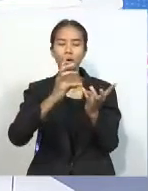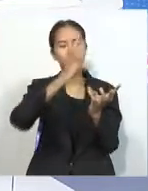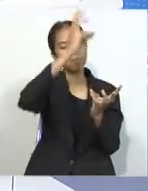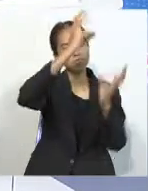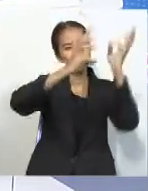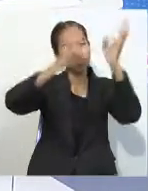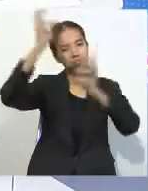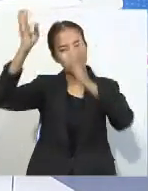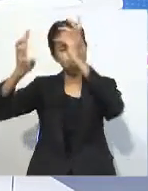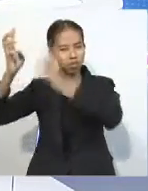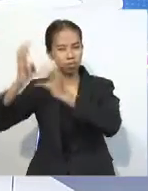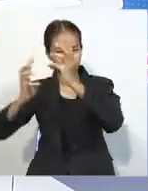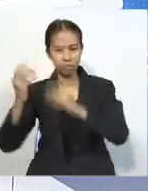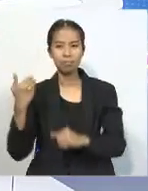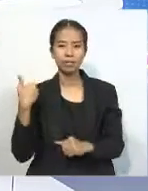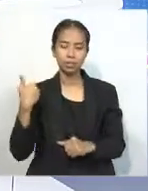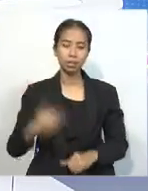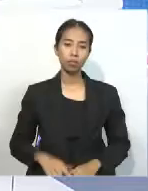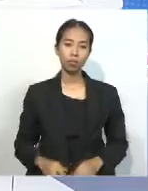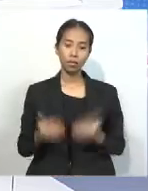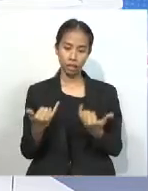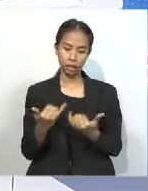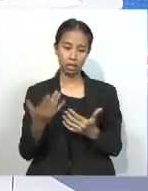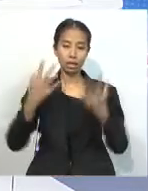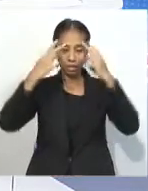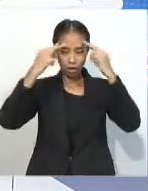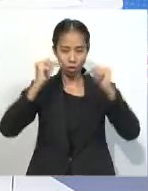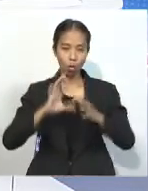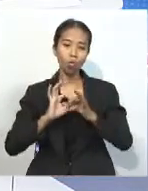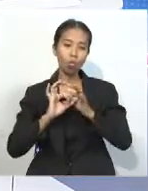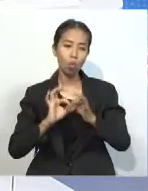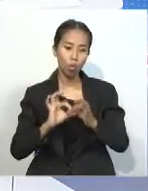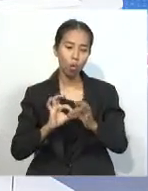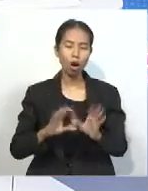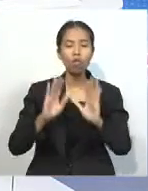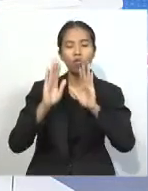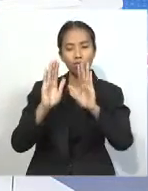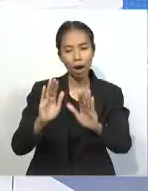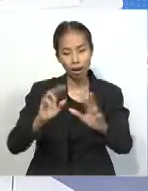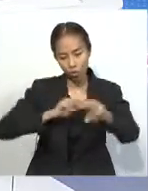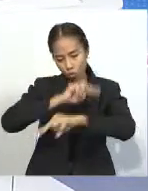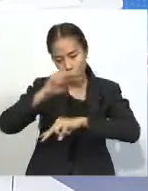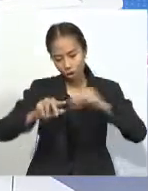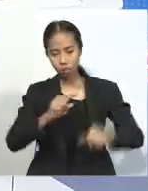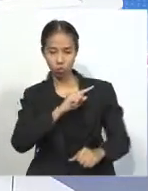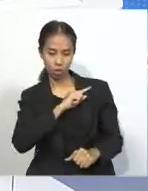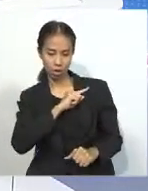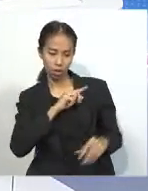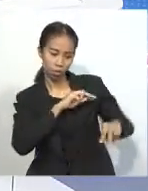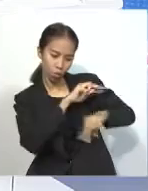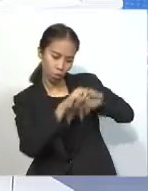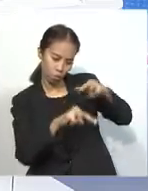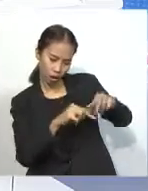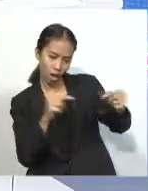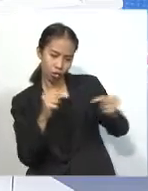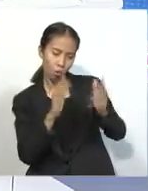ที่ผ่านมาเนี่ยท่านนายกรัฐมนตรีก็ฝากข้อมูลเรื่องของความห่วงใยมาอยากให้ประชาชนนอกจากดูแลตัวเองแล้วดูแลคนที่อยู่ในภาวะ